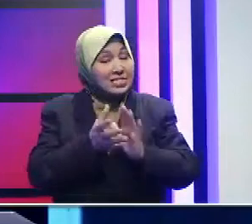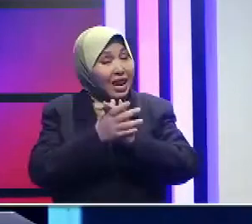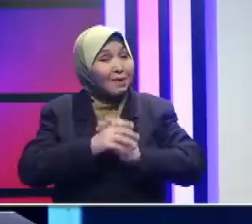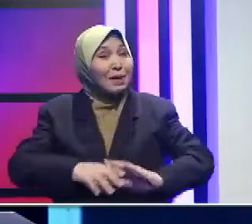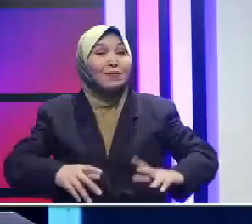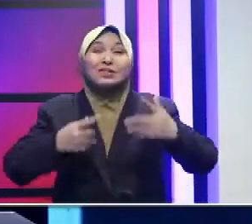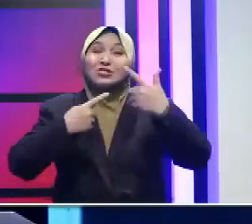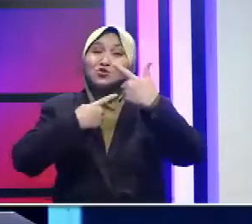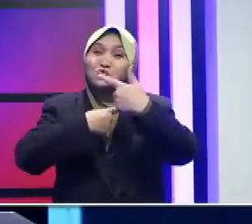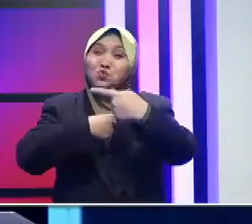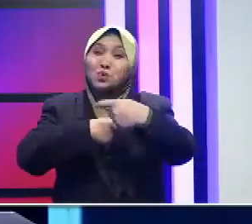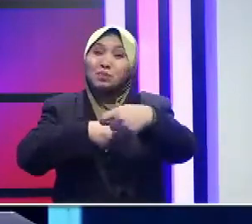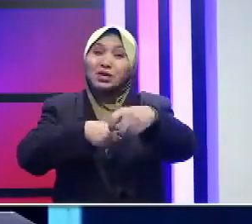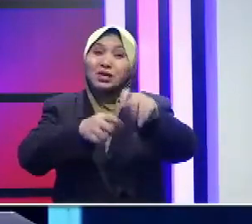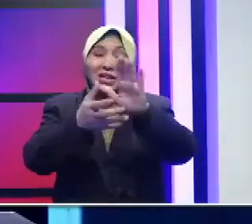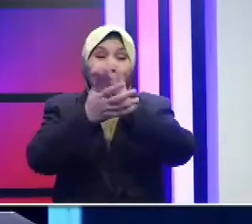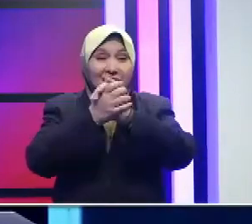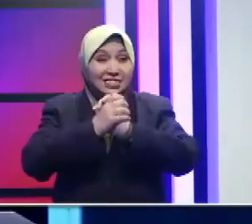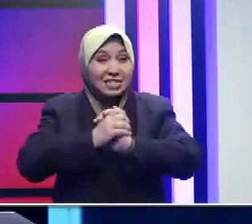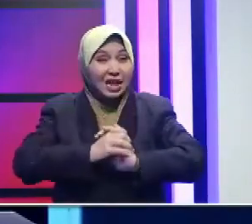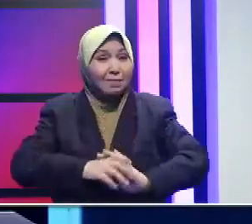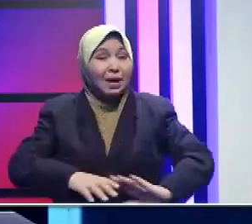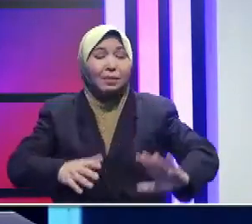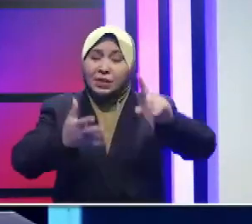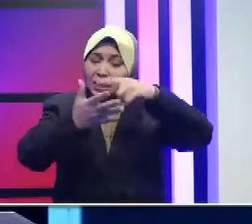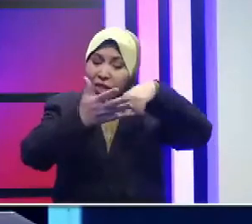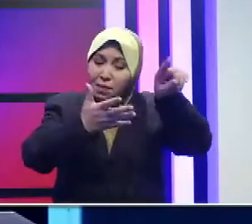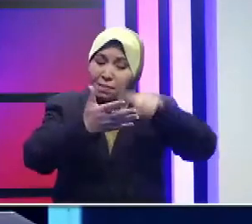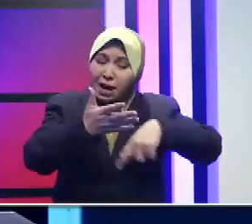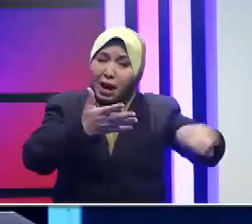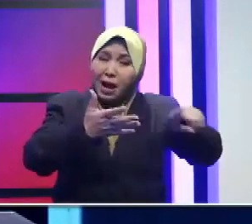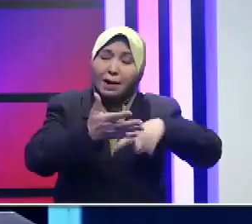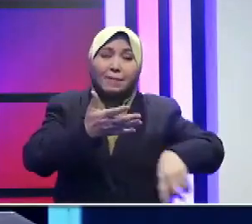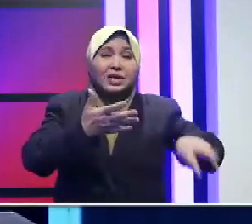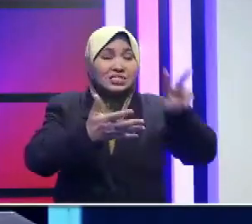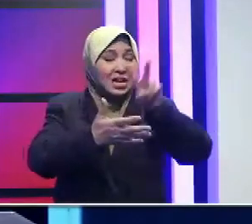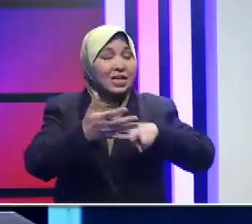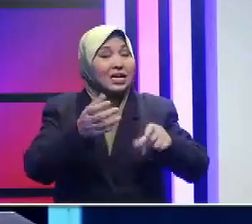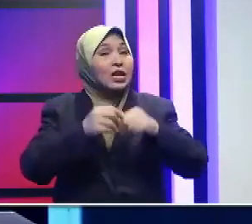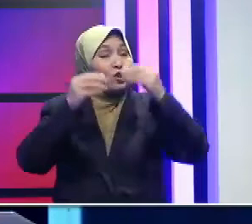mencuba dan selamat menyemak bacaan dengan guru-guru